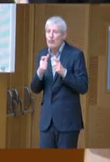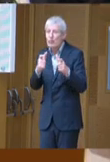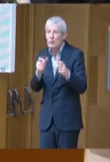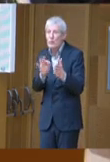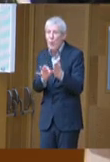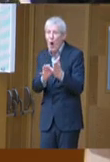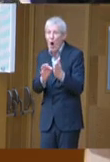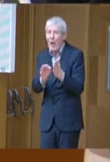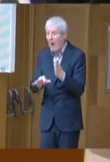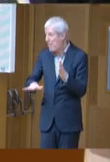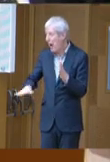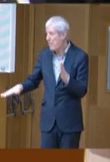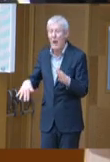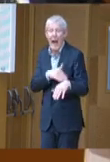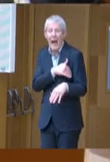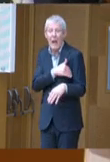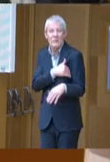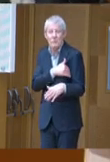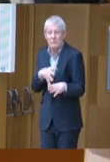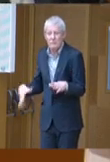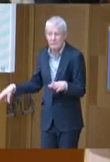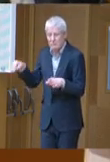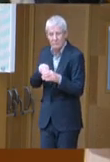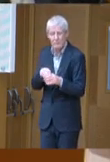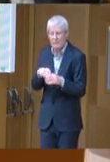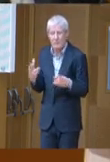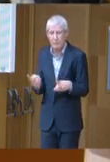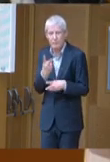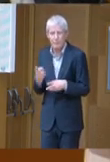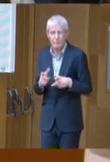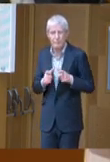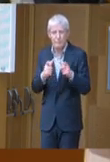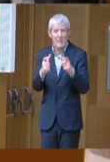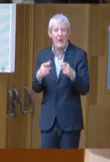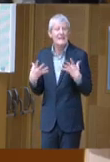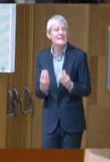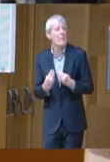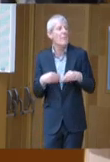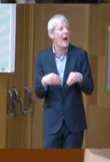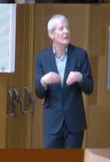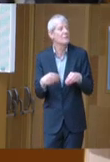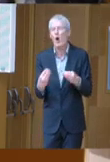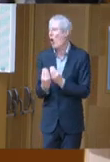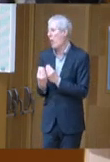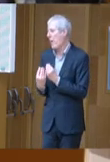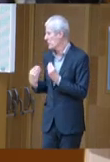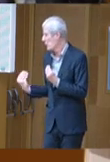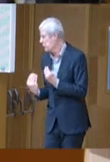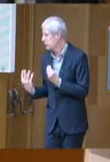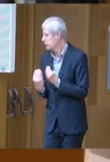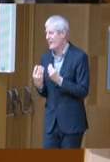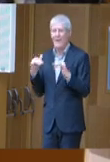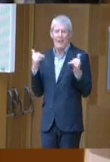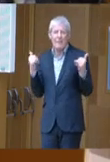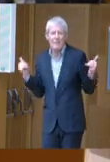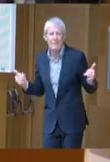molte alunne con disabilità non vengono inserite e quindi non possono partecipare insieme ai propri compagni in momenti